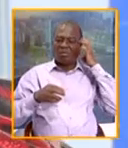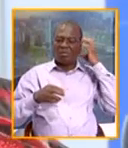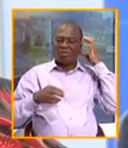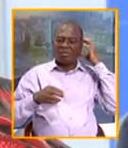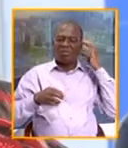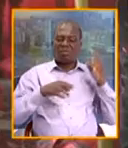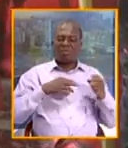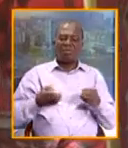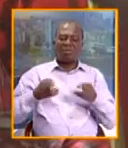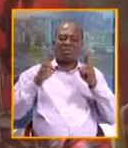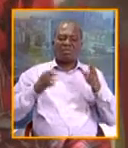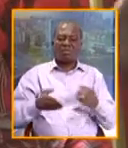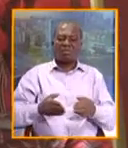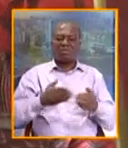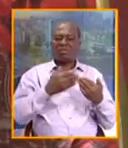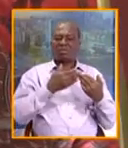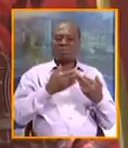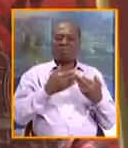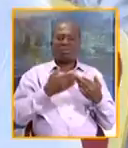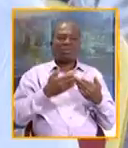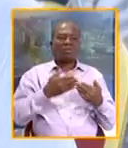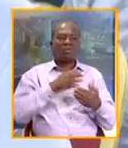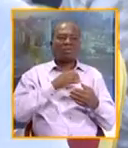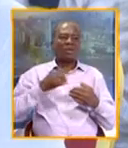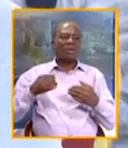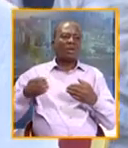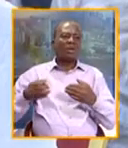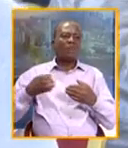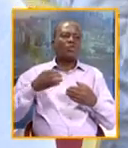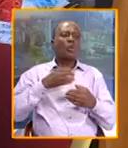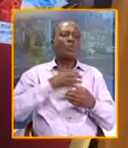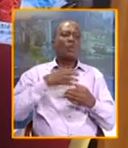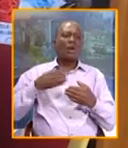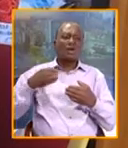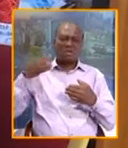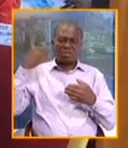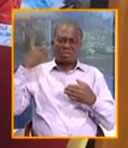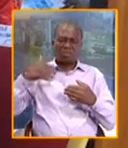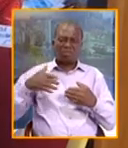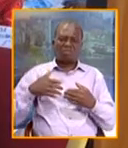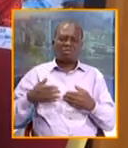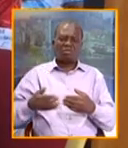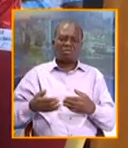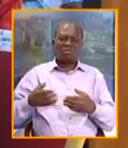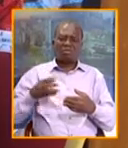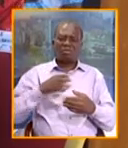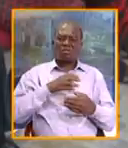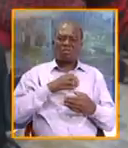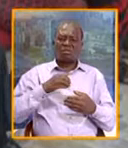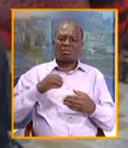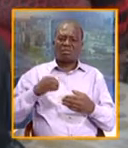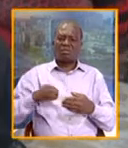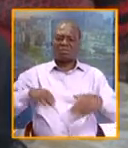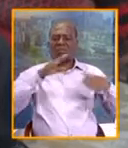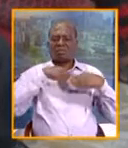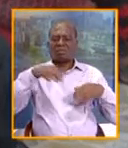conduit par ces rois chefs des villages chef de canton élus opérateurs économiques cadre